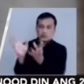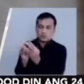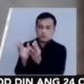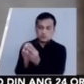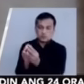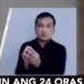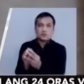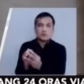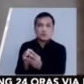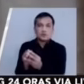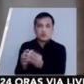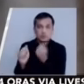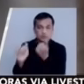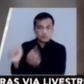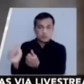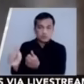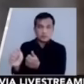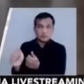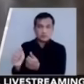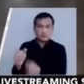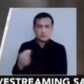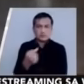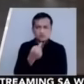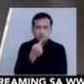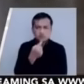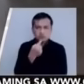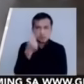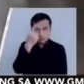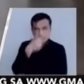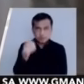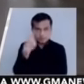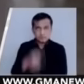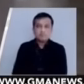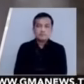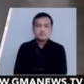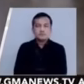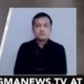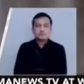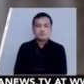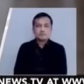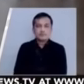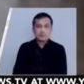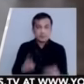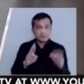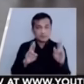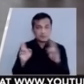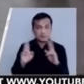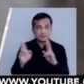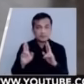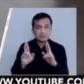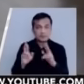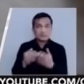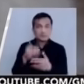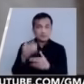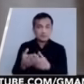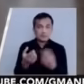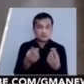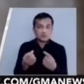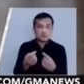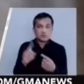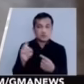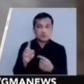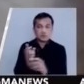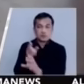hinahabol nila ito mga Seryoso lang yung mukha nila at handa na dun sa susunod nilang gagawin which is to participate sa